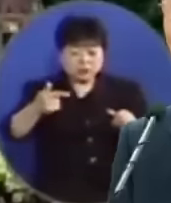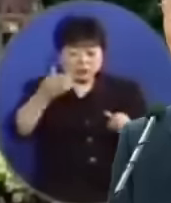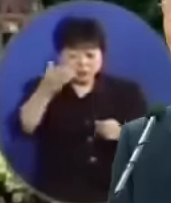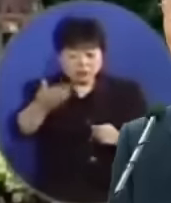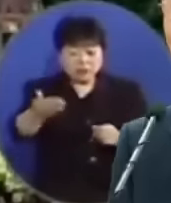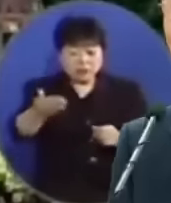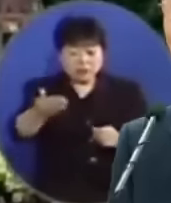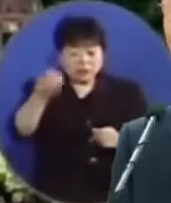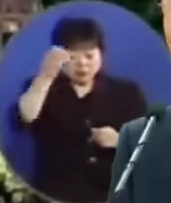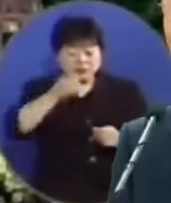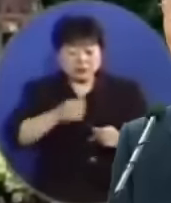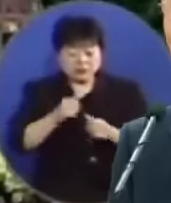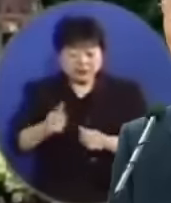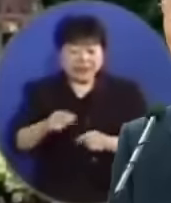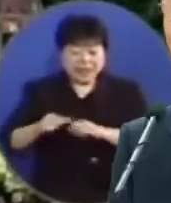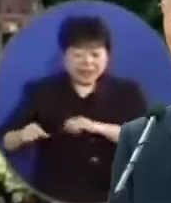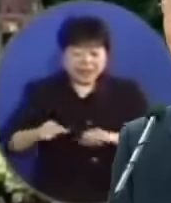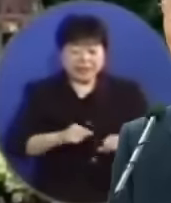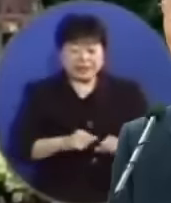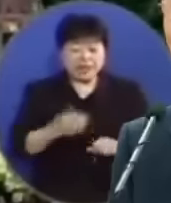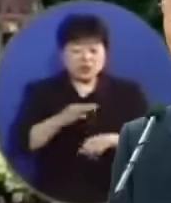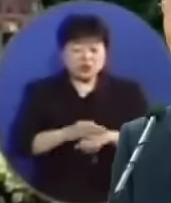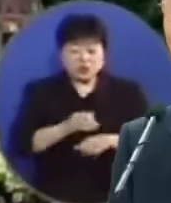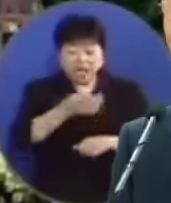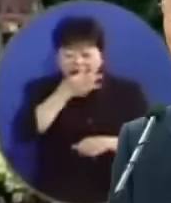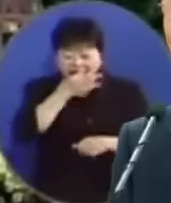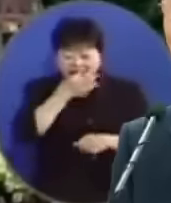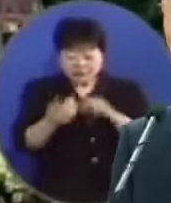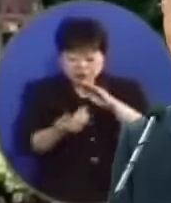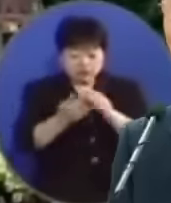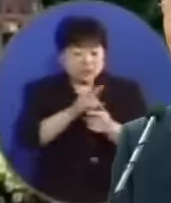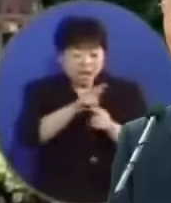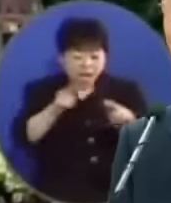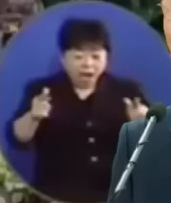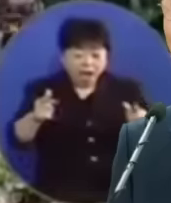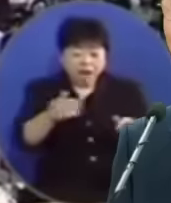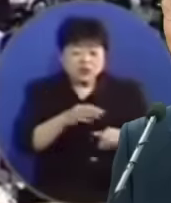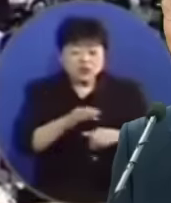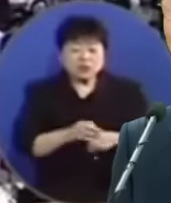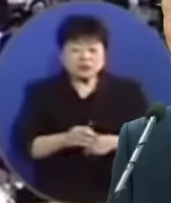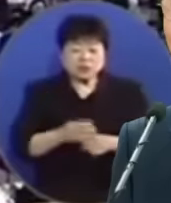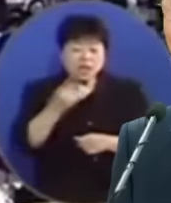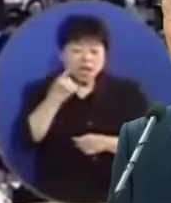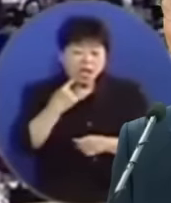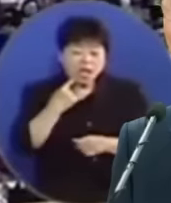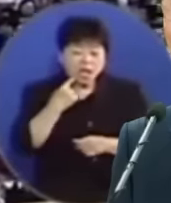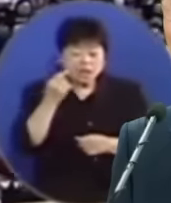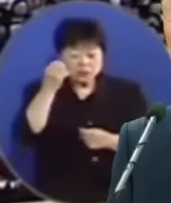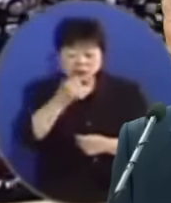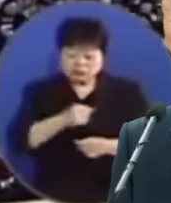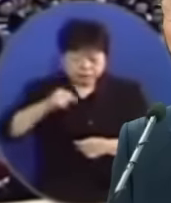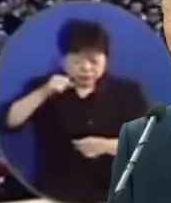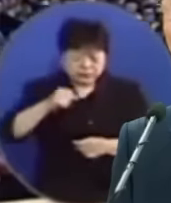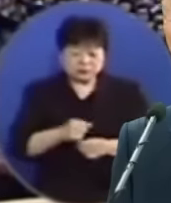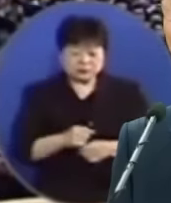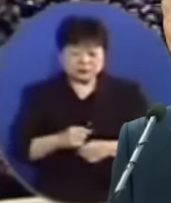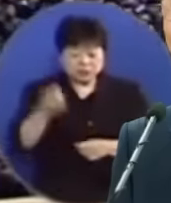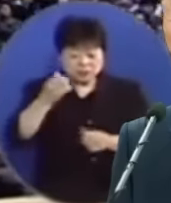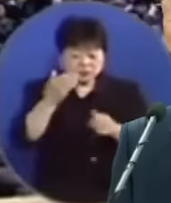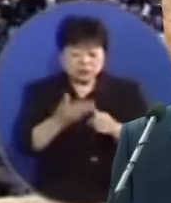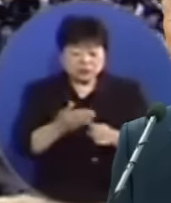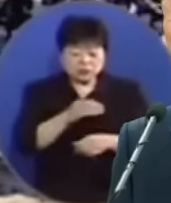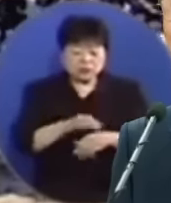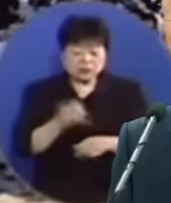너희는 성령을 따라 행하라. 그리하면 육체의 욕심을 이루지 아니하리라. 육체의 소욕은 성령을 거스르고 성령은 육체를